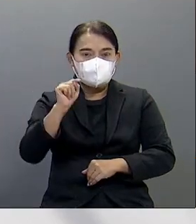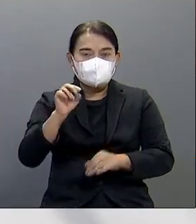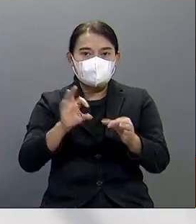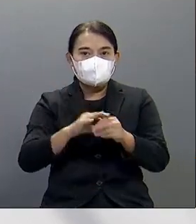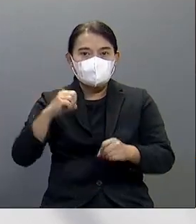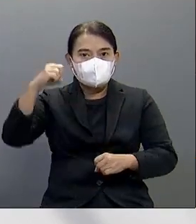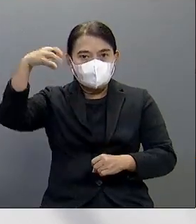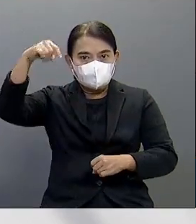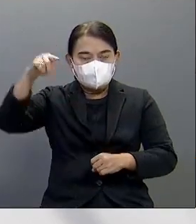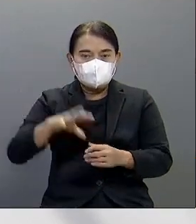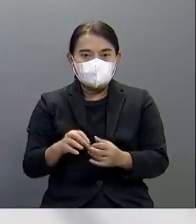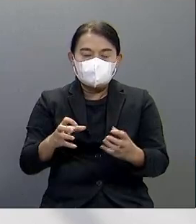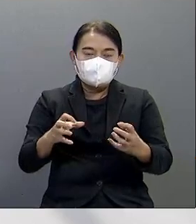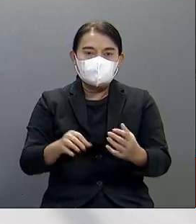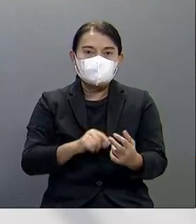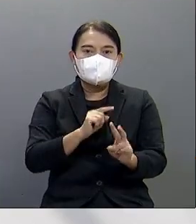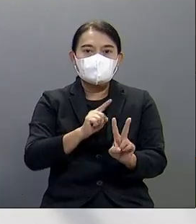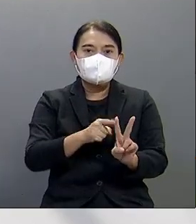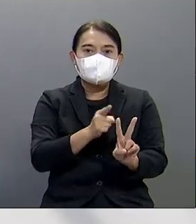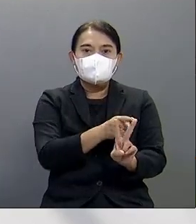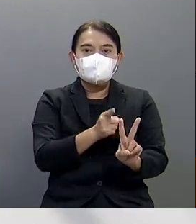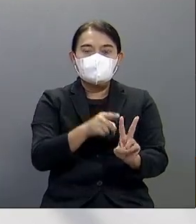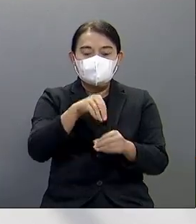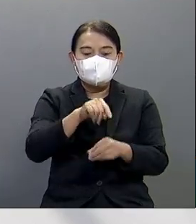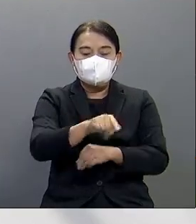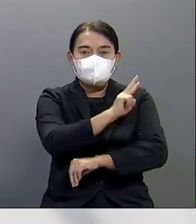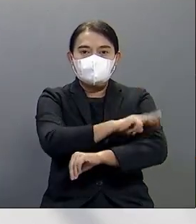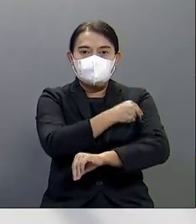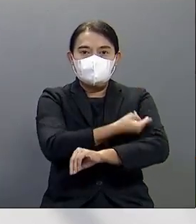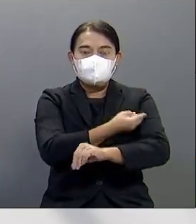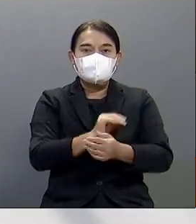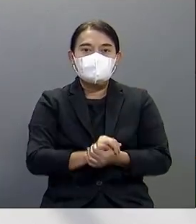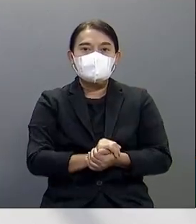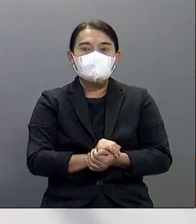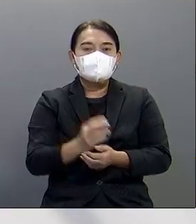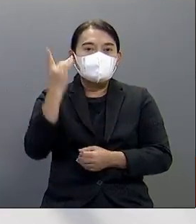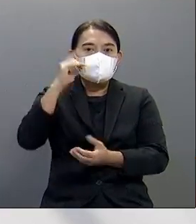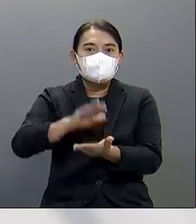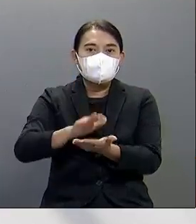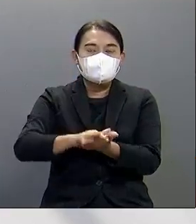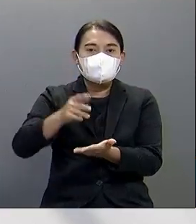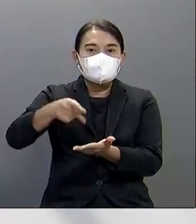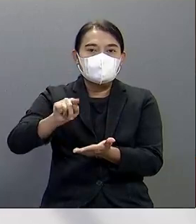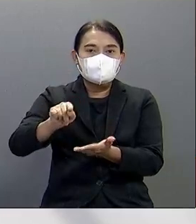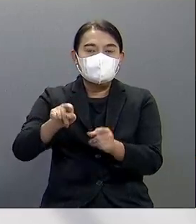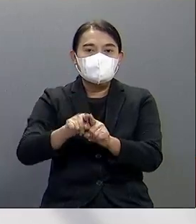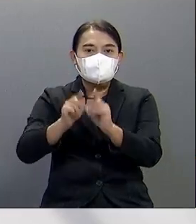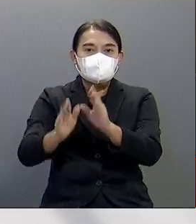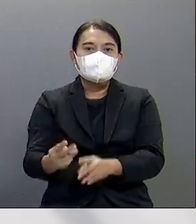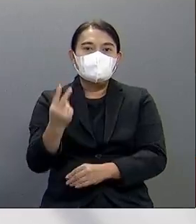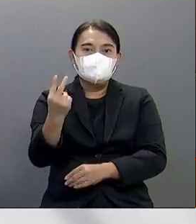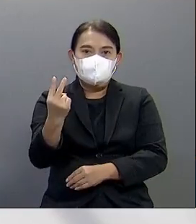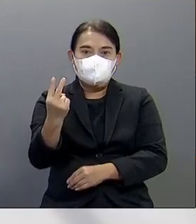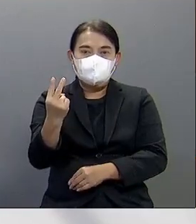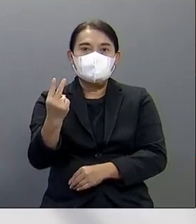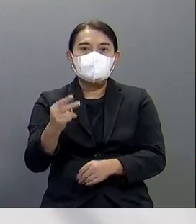ไฟดูดนะครับก็ตอนนี้อยู่โรงพยาบาลอยู่แต่เมื่อวานมีเด็กระดับชั้นประถมศึกษานะครับ2คนก็โ